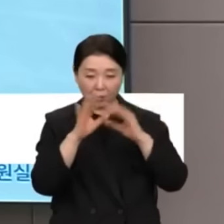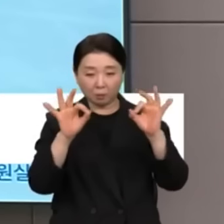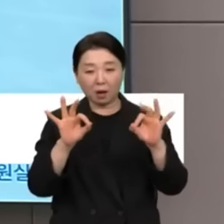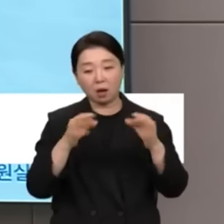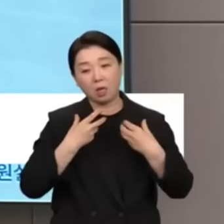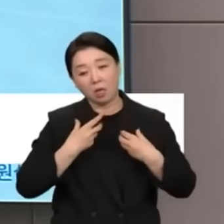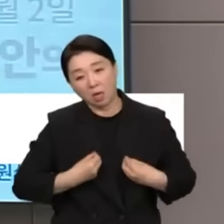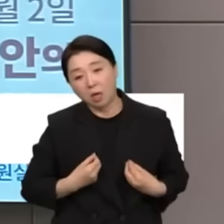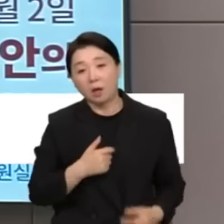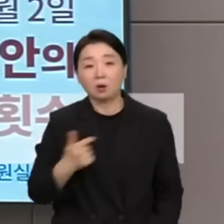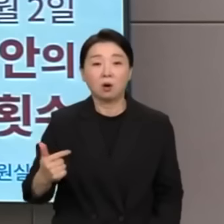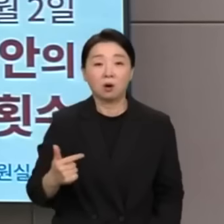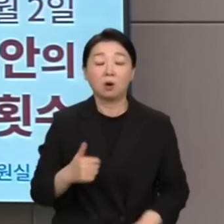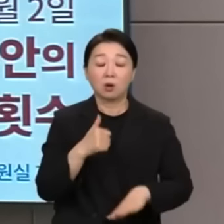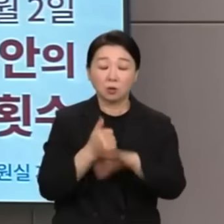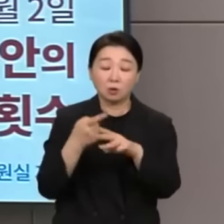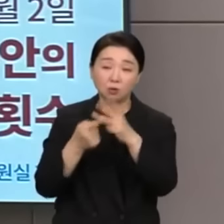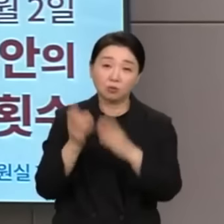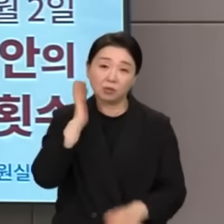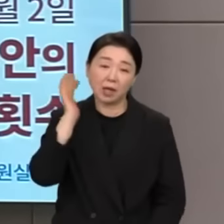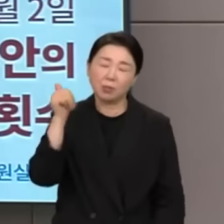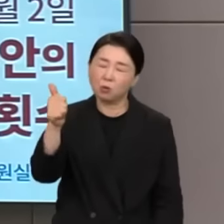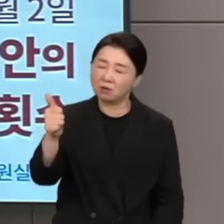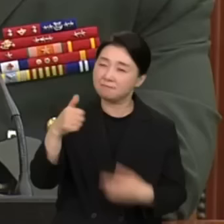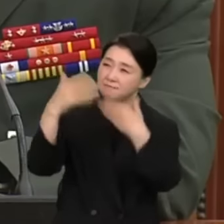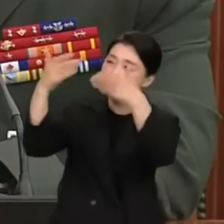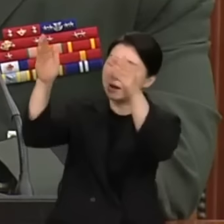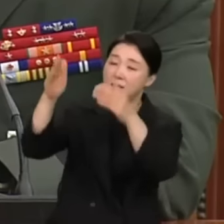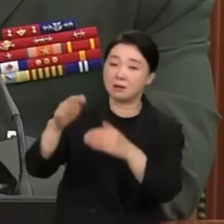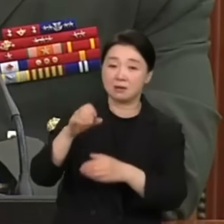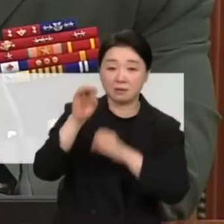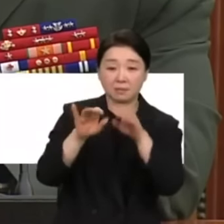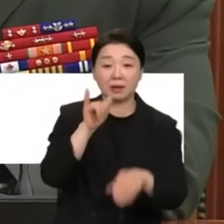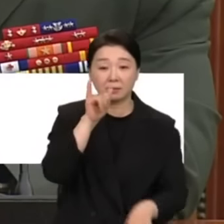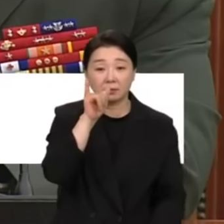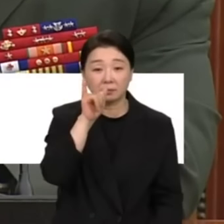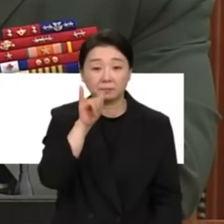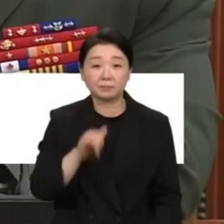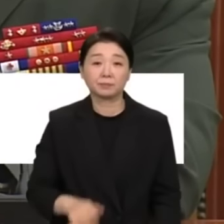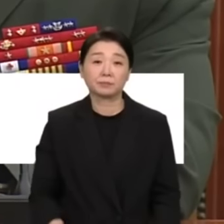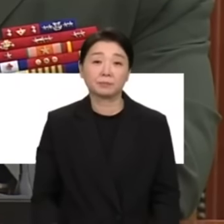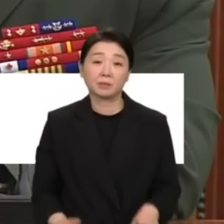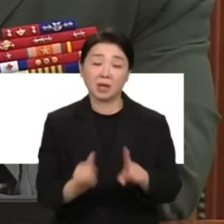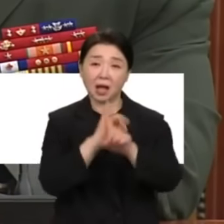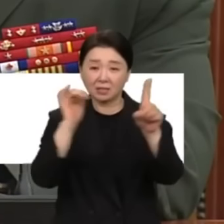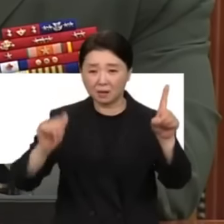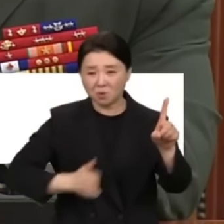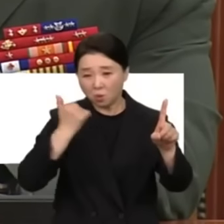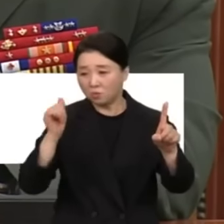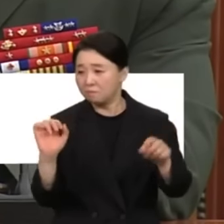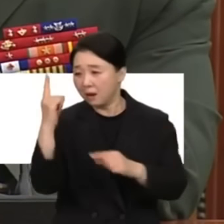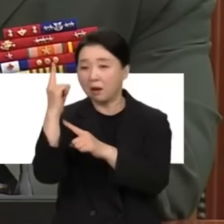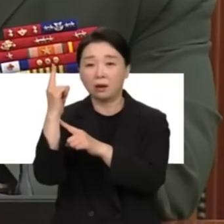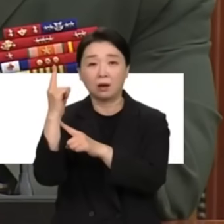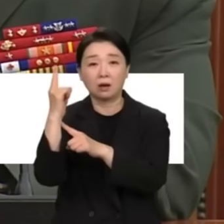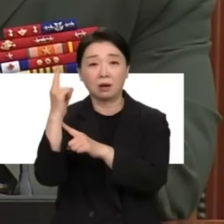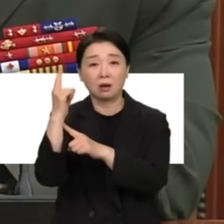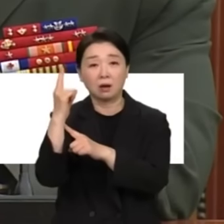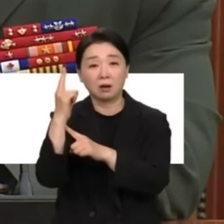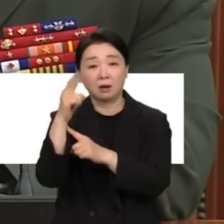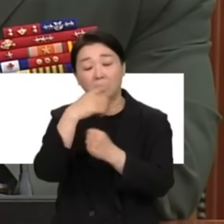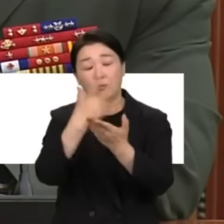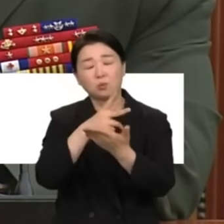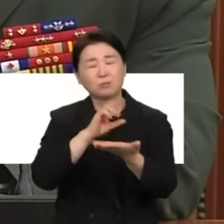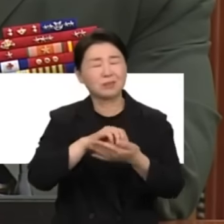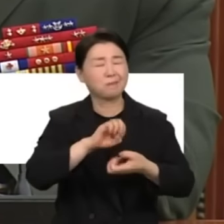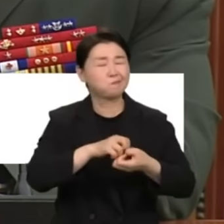참담했다며 작심한 듯 윤 대통령을 겨냥했습니다. 한 사람의 경로로 인해서 이 모든 것이